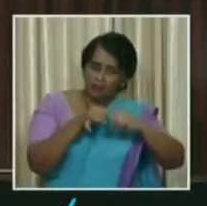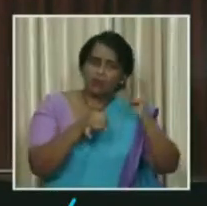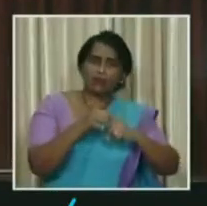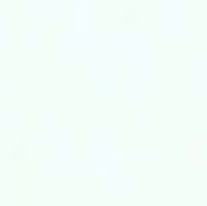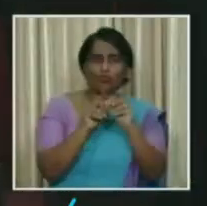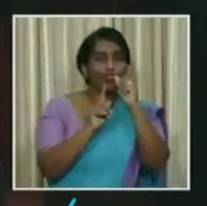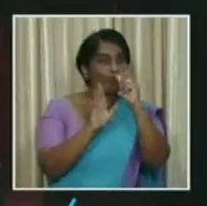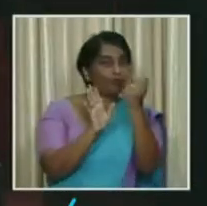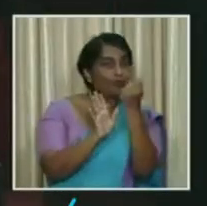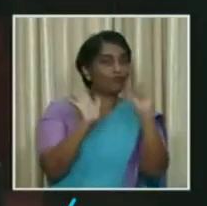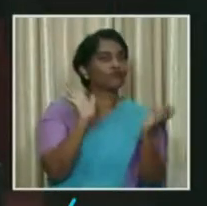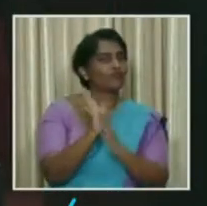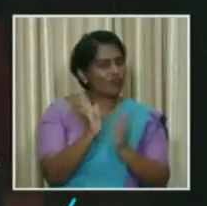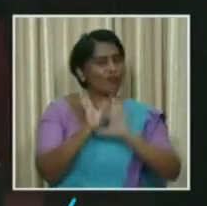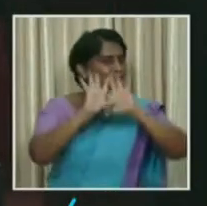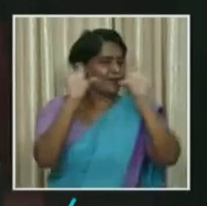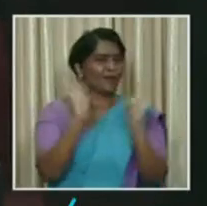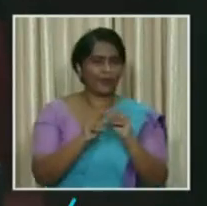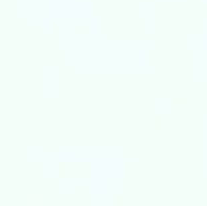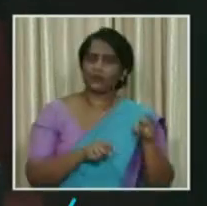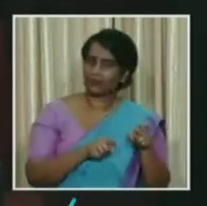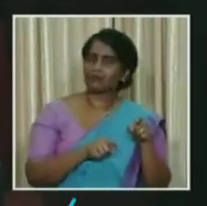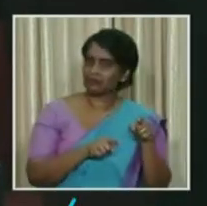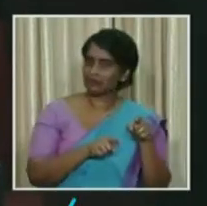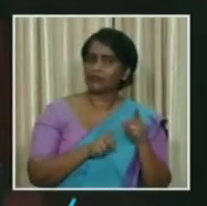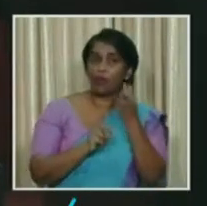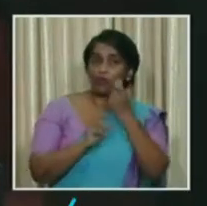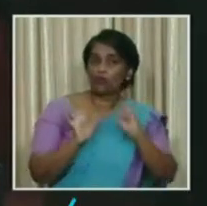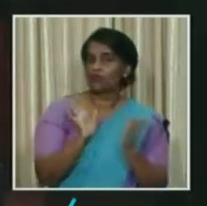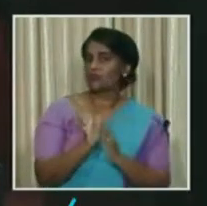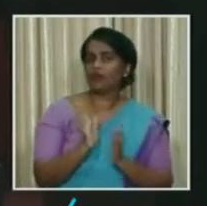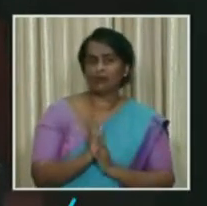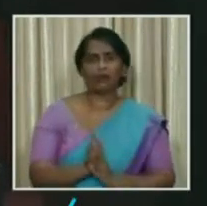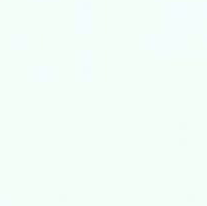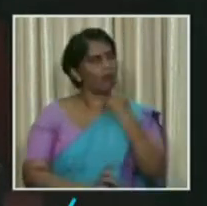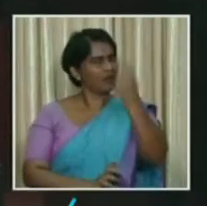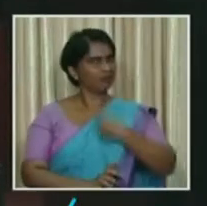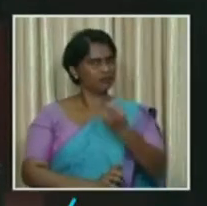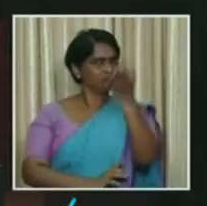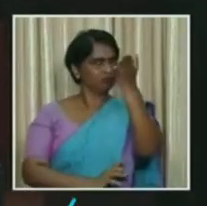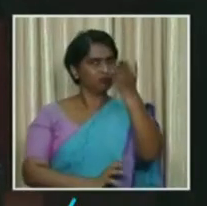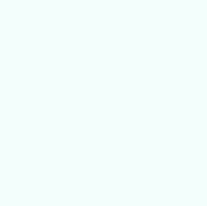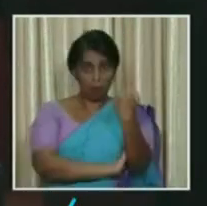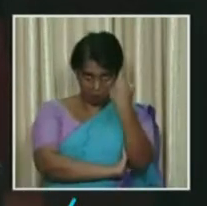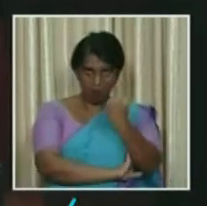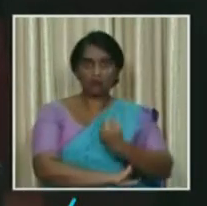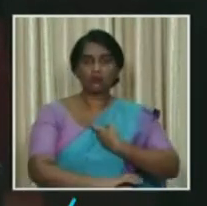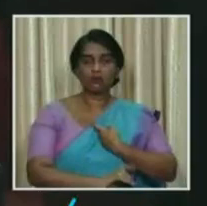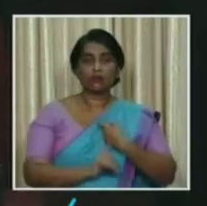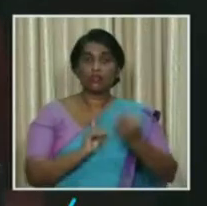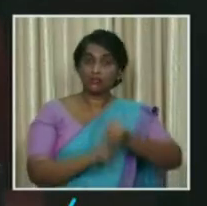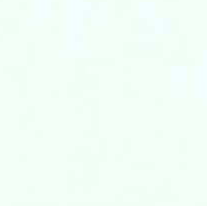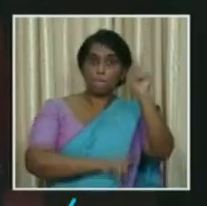ඔබතුමාට අයිතිය තියෙනවා. ඕනෑම වෙලාවක් කියන්නේ මේ නිලධාරීන් මුදල් කාරක සභාව. ඒ කියන්නේ ඔබතුමා මට කියන්නේ මට බලයක් තියෙනවද මගේ